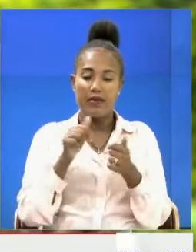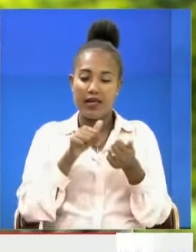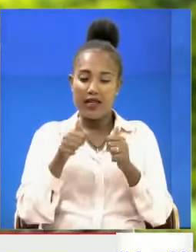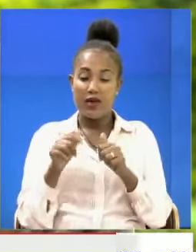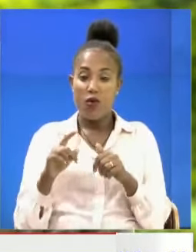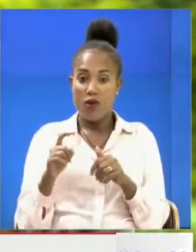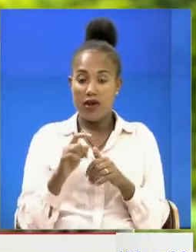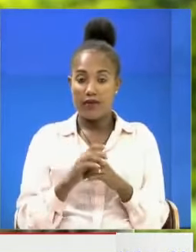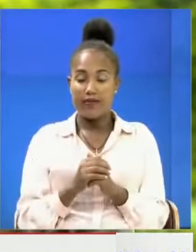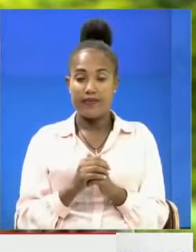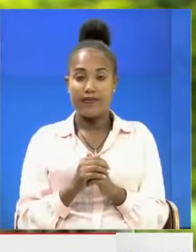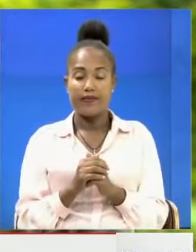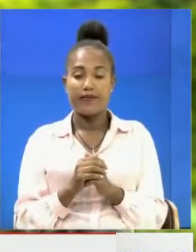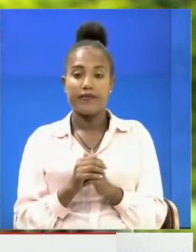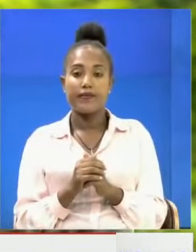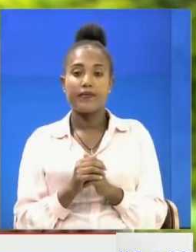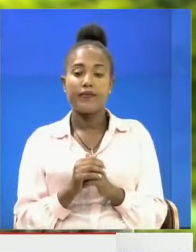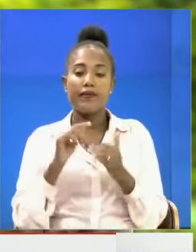ከሆነ